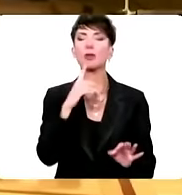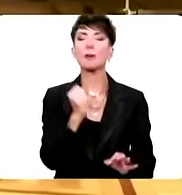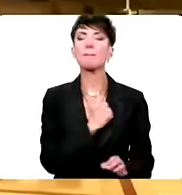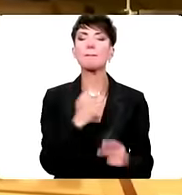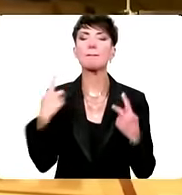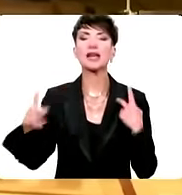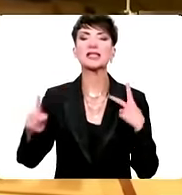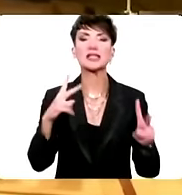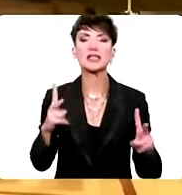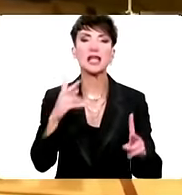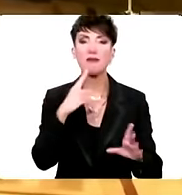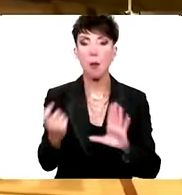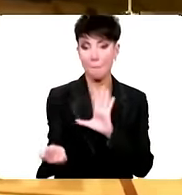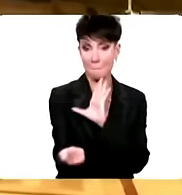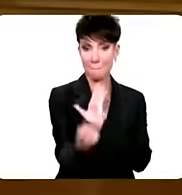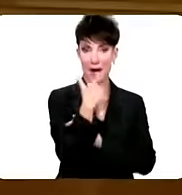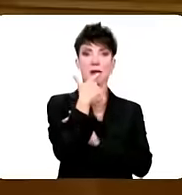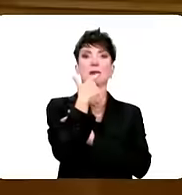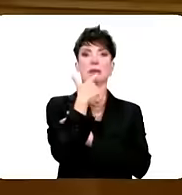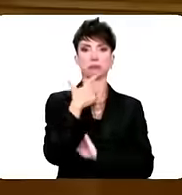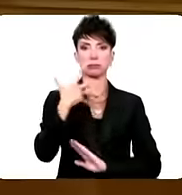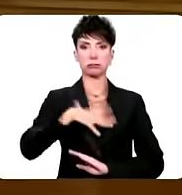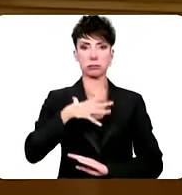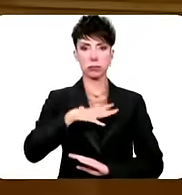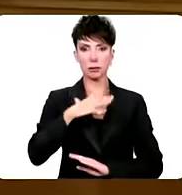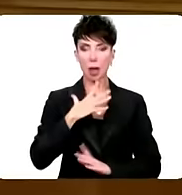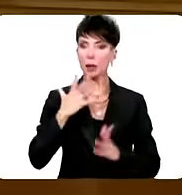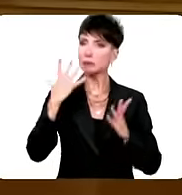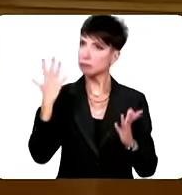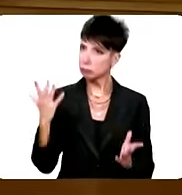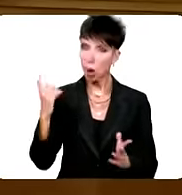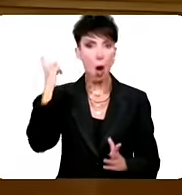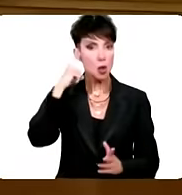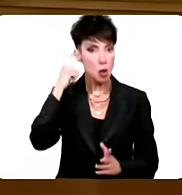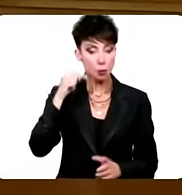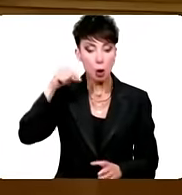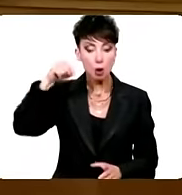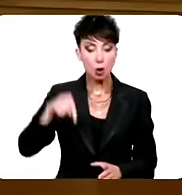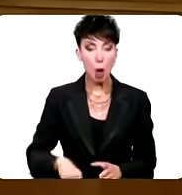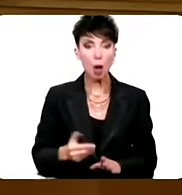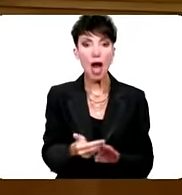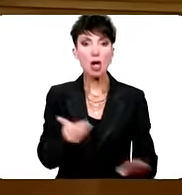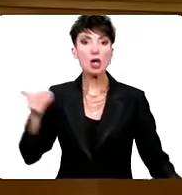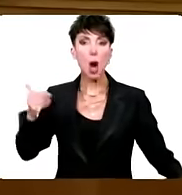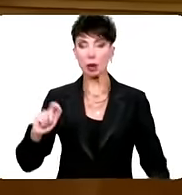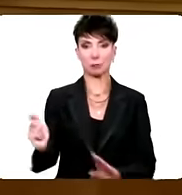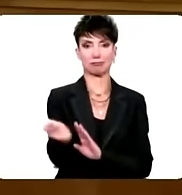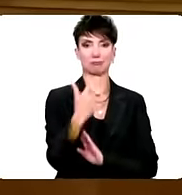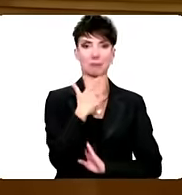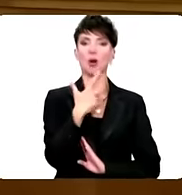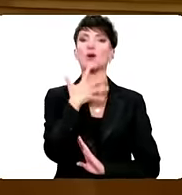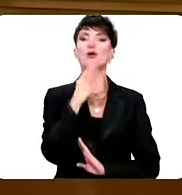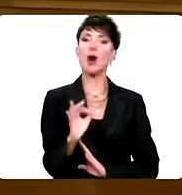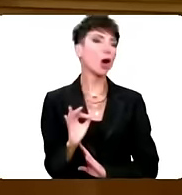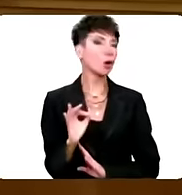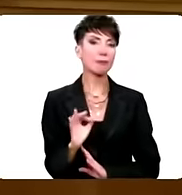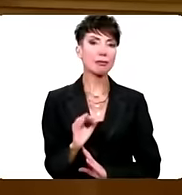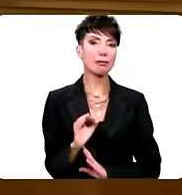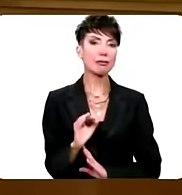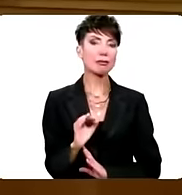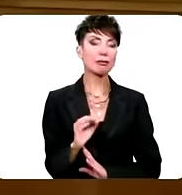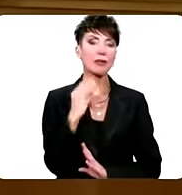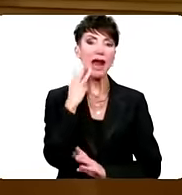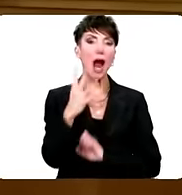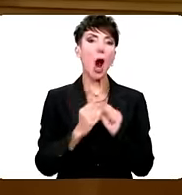μας στείλει ένα μήνυμα, νομίζω ότι είναι καλύτερα που το έστειλε τώρα. Mm-hmm. Γιατί έχουμε ακόμα 3 χρόνια μπροστά μας, είμαστε στην αρχή